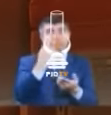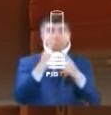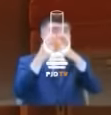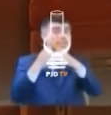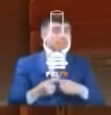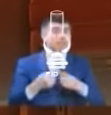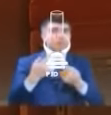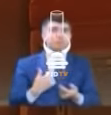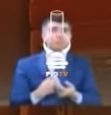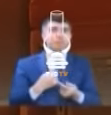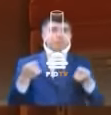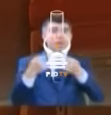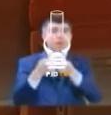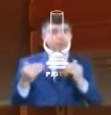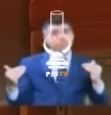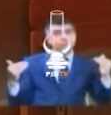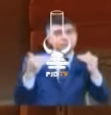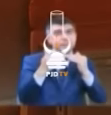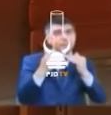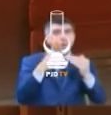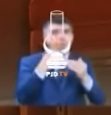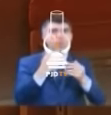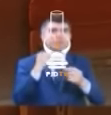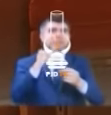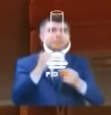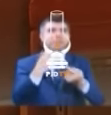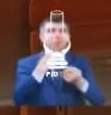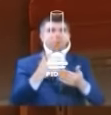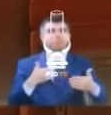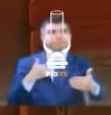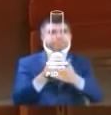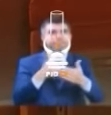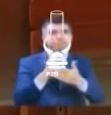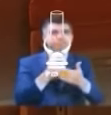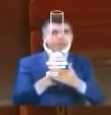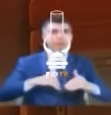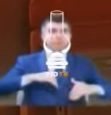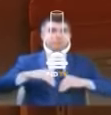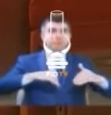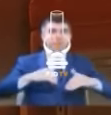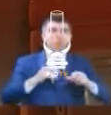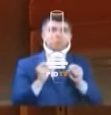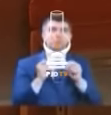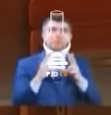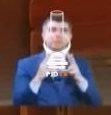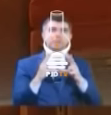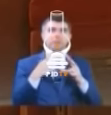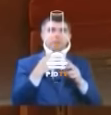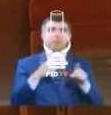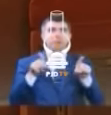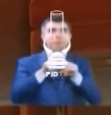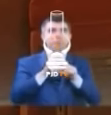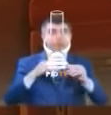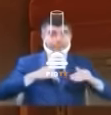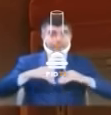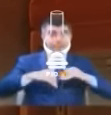الطرق. ربطوا حوادث السير بالطرق، انا اتحمل المسؤوليه، حوادث السير في غالبيتها لا